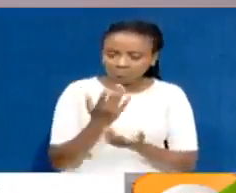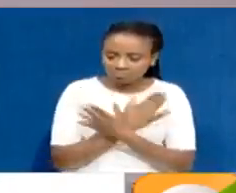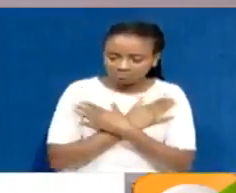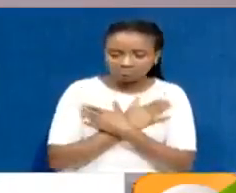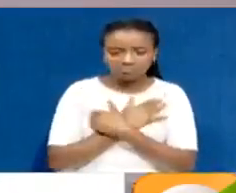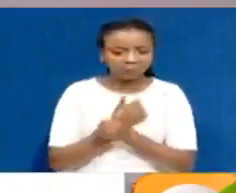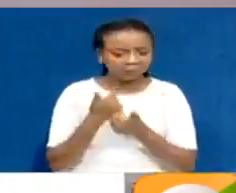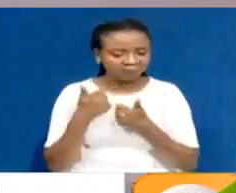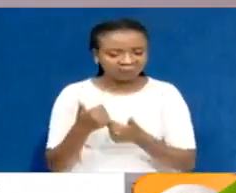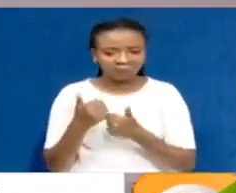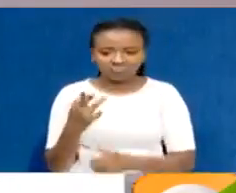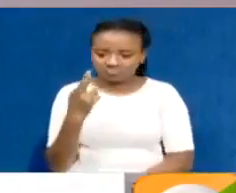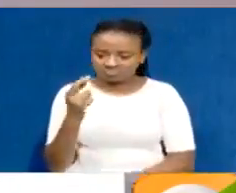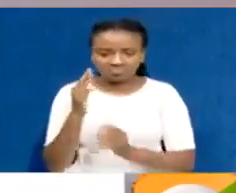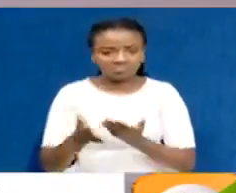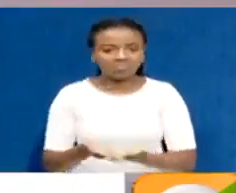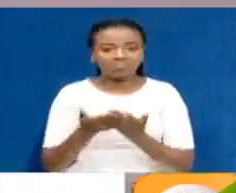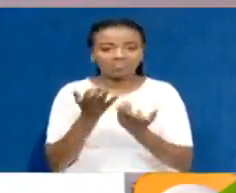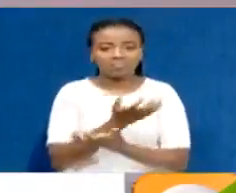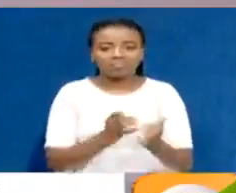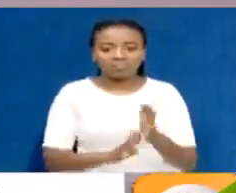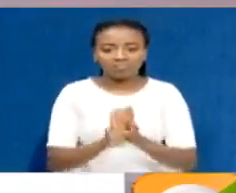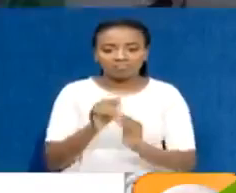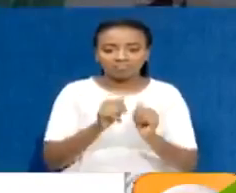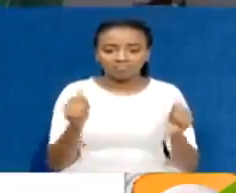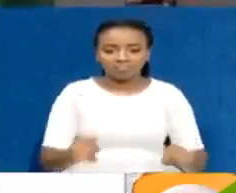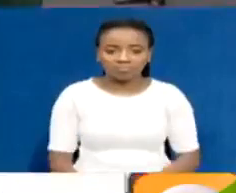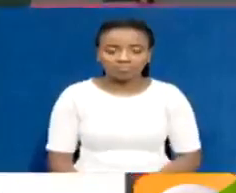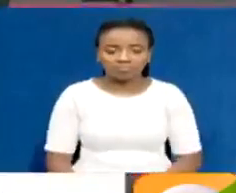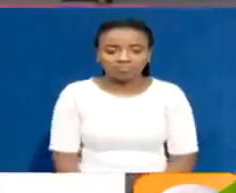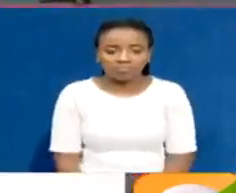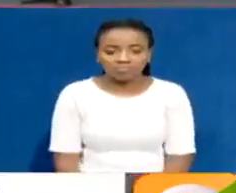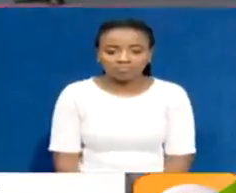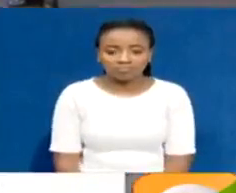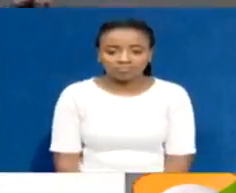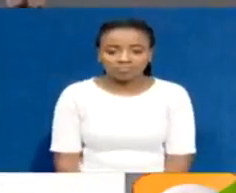mapana. Hassan Mugambi anaarifu zaidi.